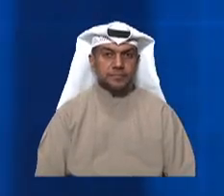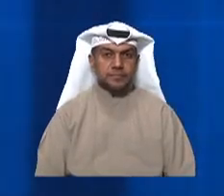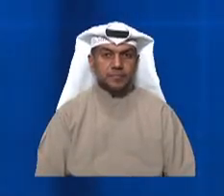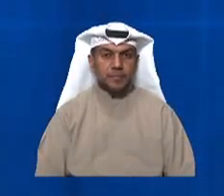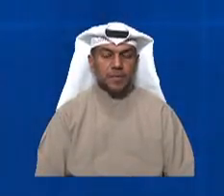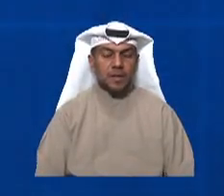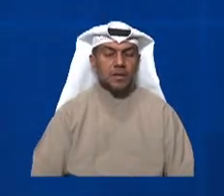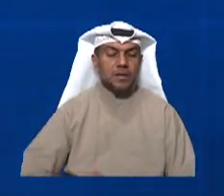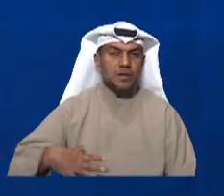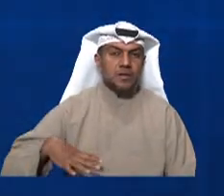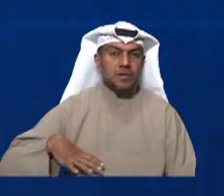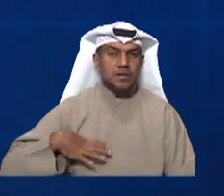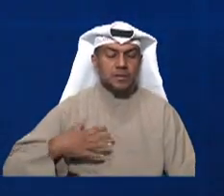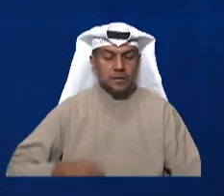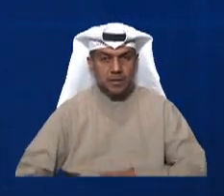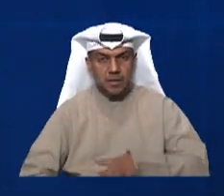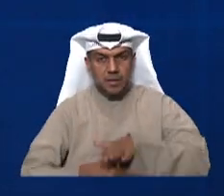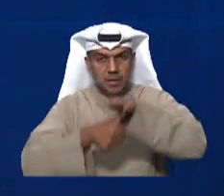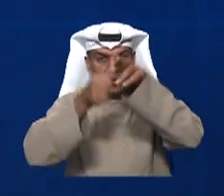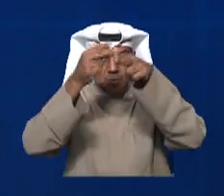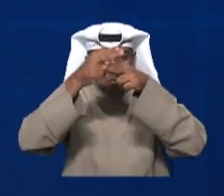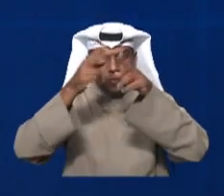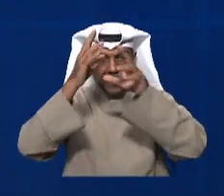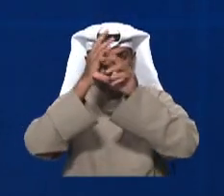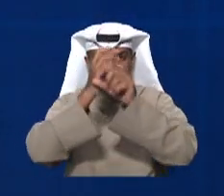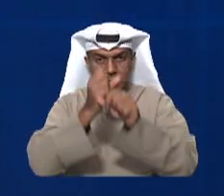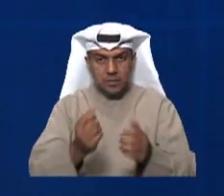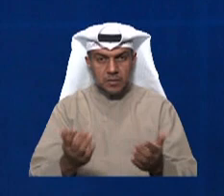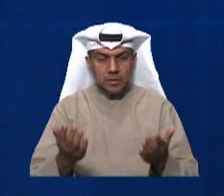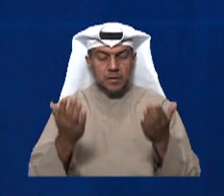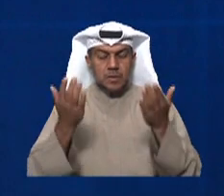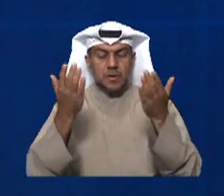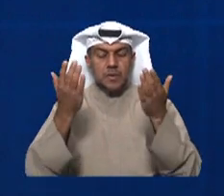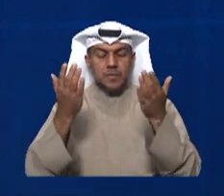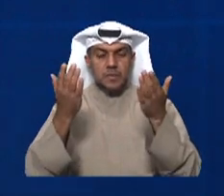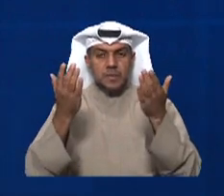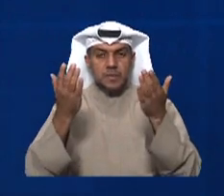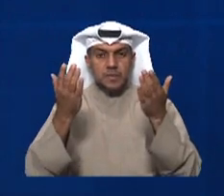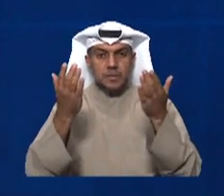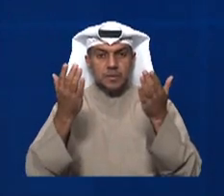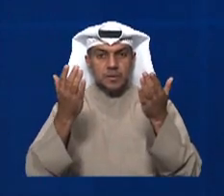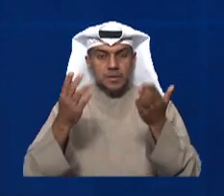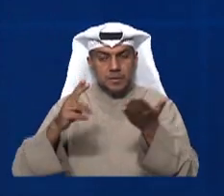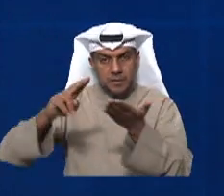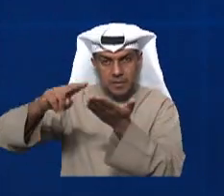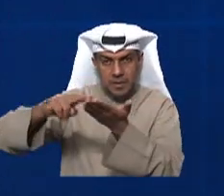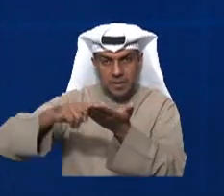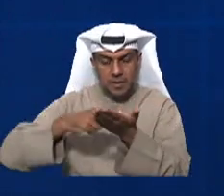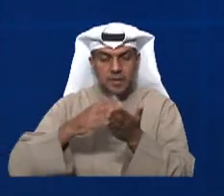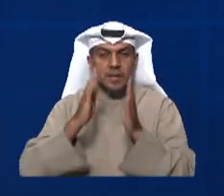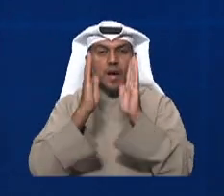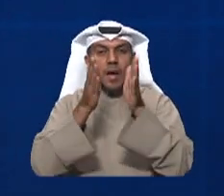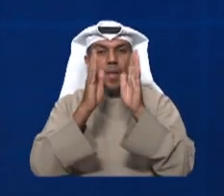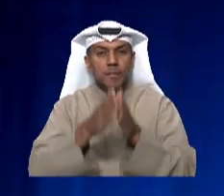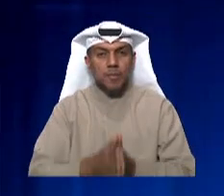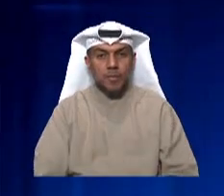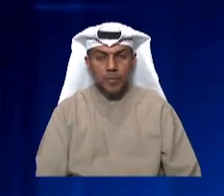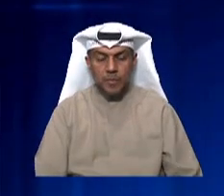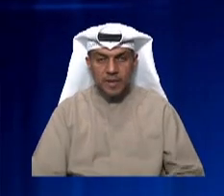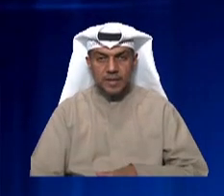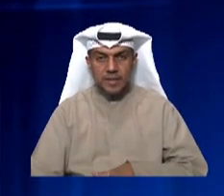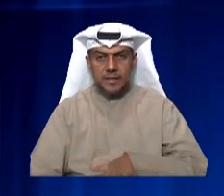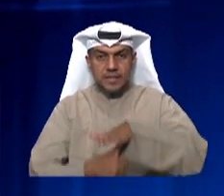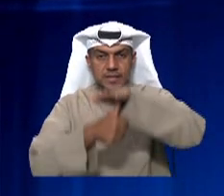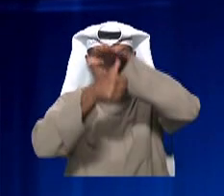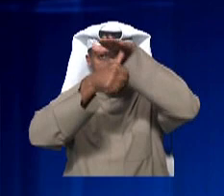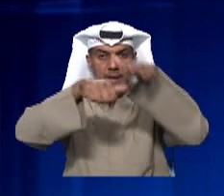تلقى حضرة صاحب السمو أمير البلاد الشيخ مشعل الأحمد الجابر الصباح حفظه الله ورعاه رسالة تهنئة من فخامة الرئيس إسياس